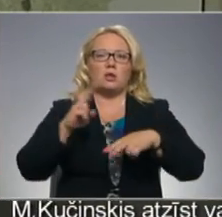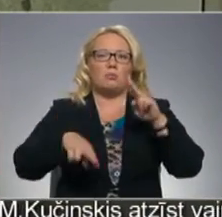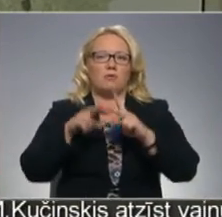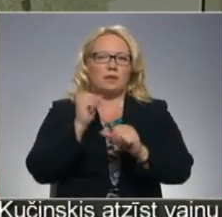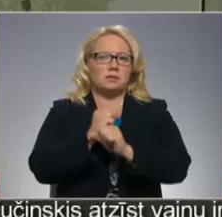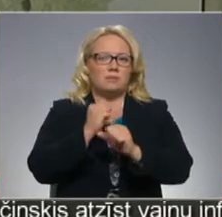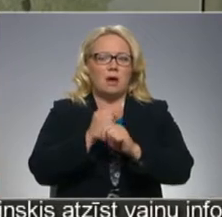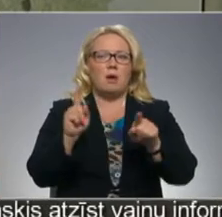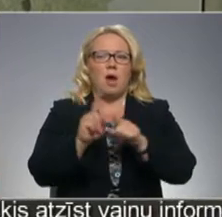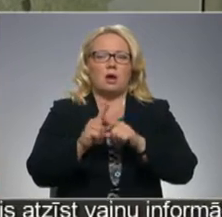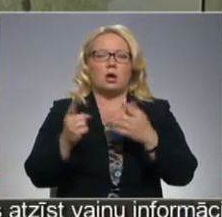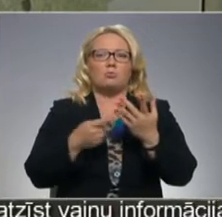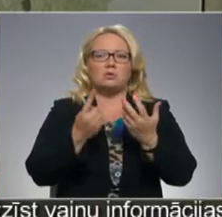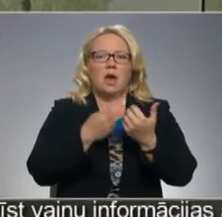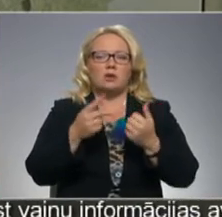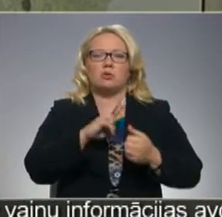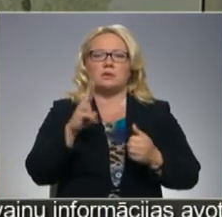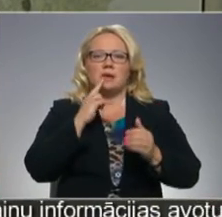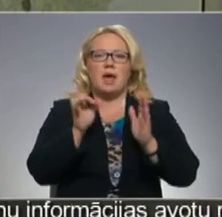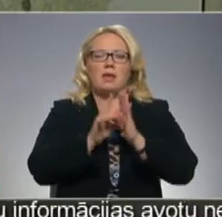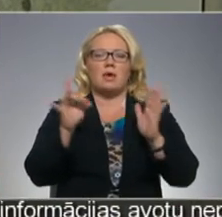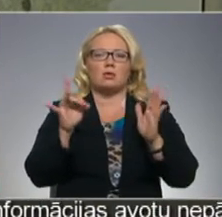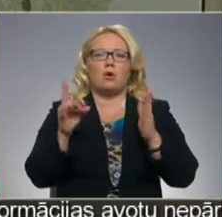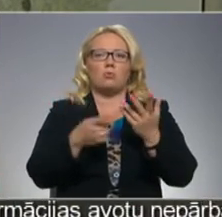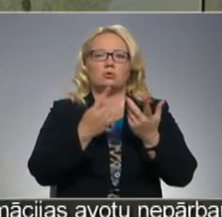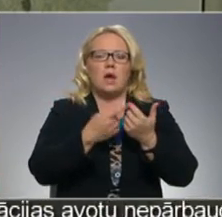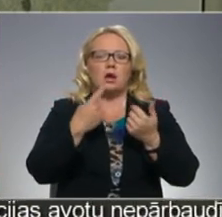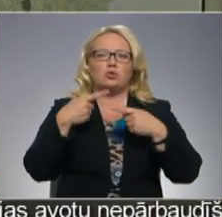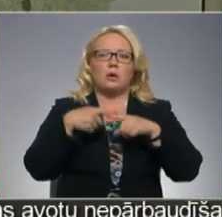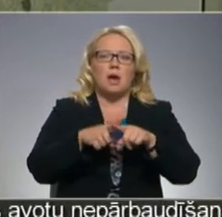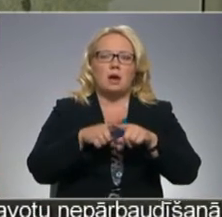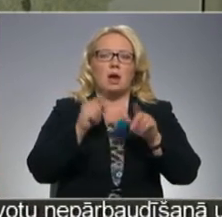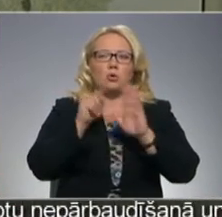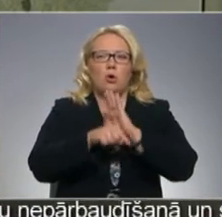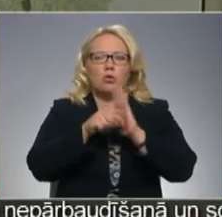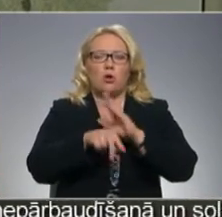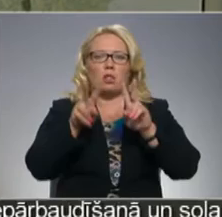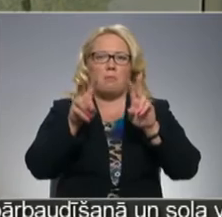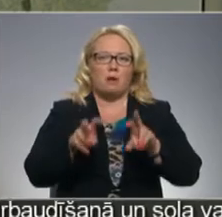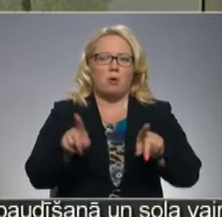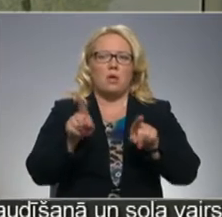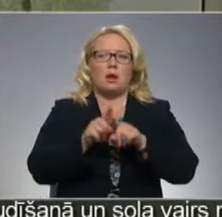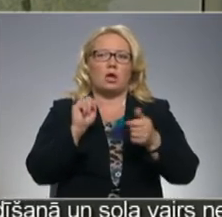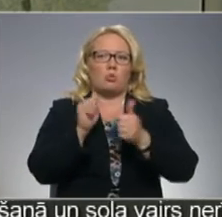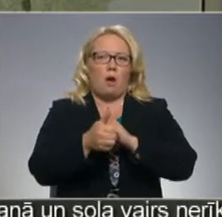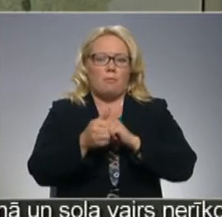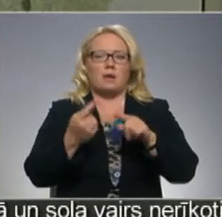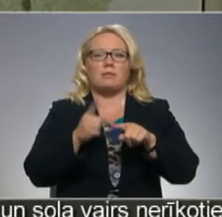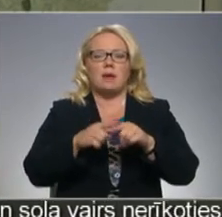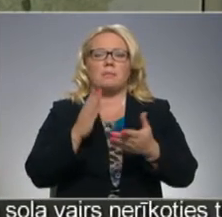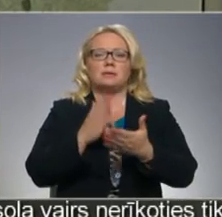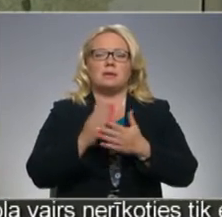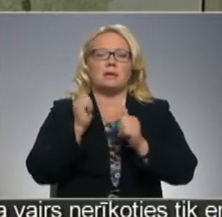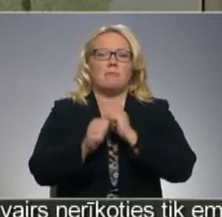tāpat arī uzskaišu, kas mums ir elektroenerģijas uzskaišu, iekārtu, kontrole, pārbauda un arī nomaiņu. Tāpēc mēs esam samērā